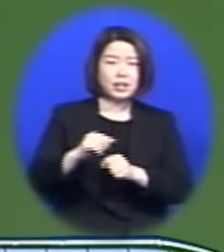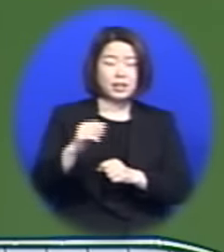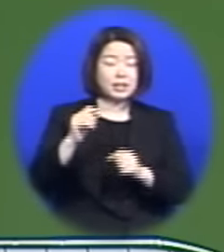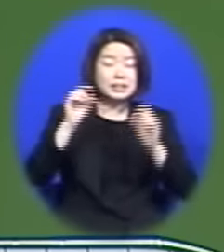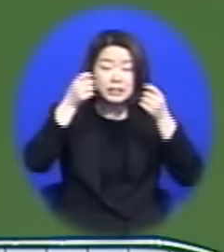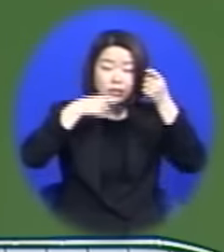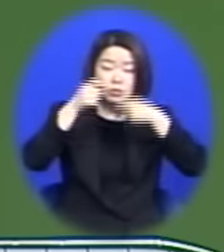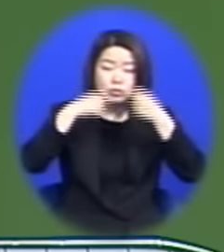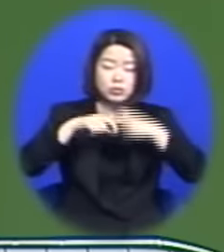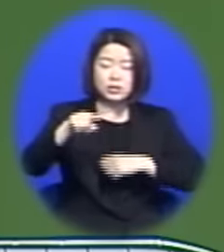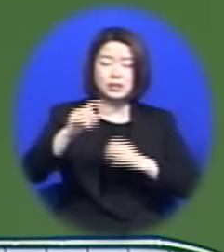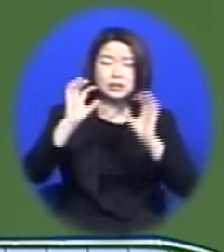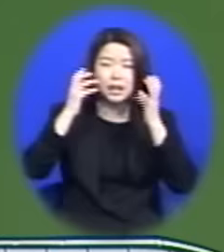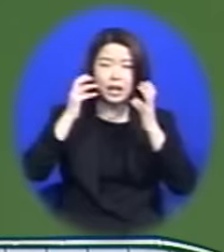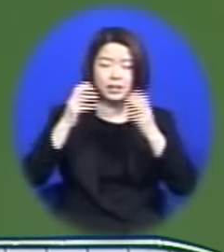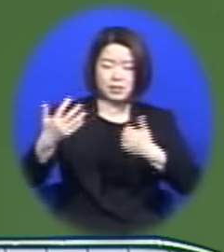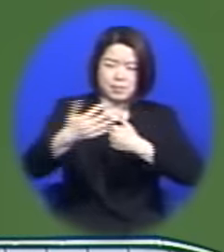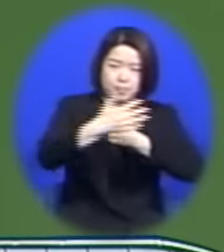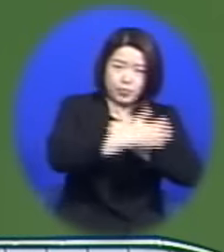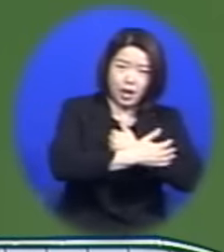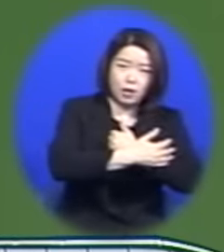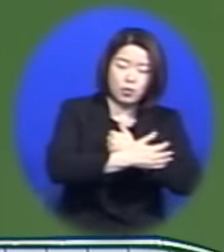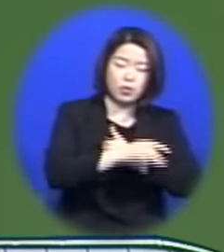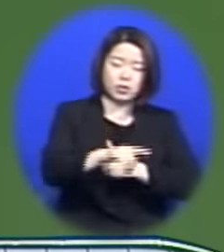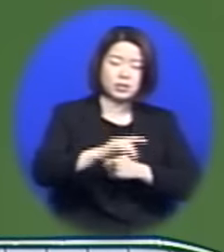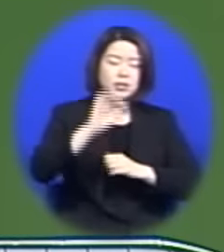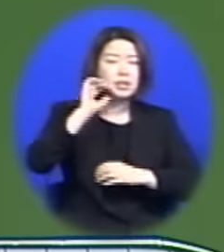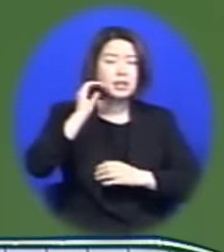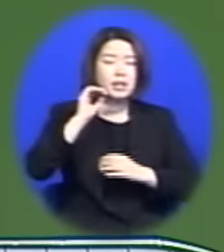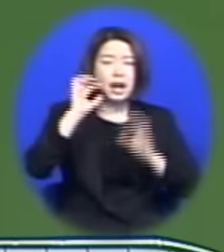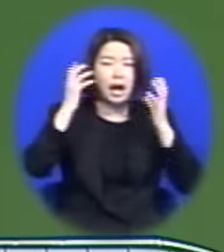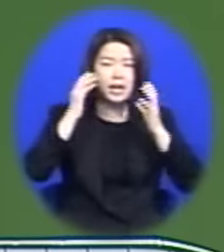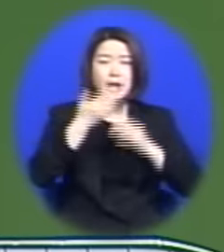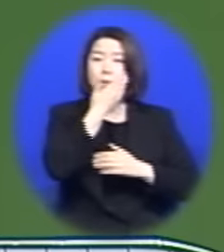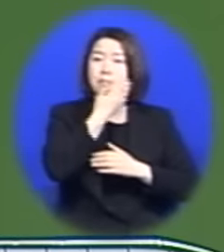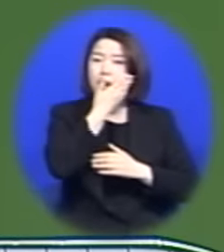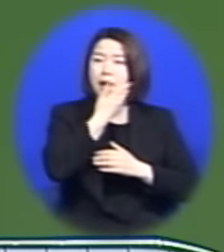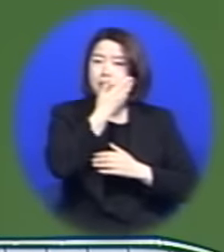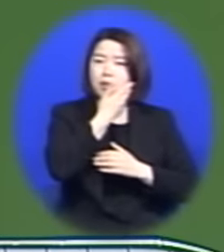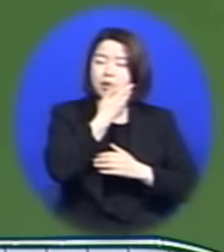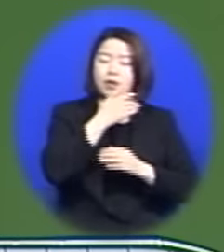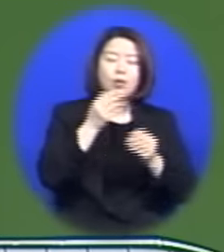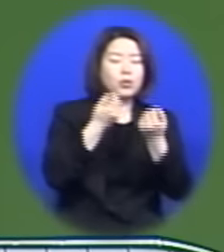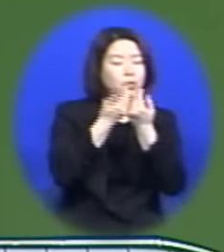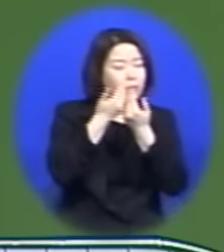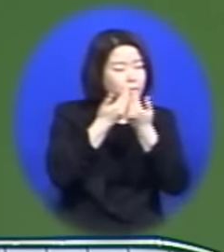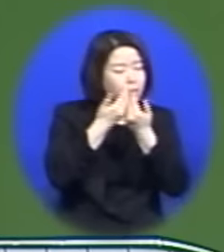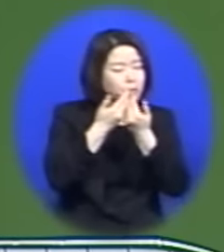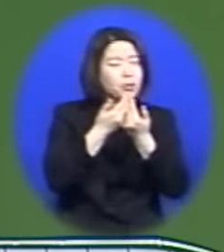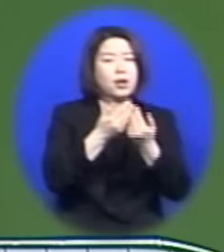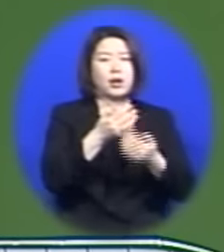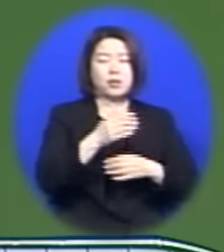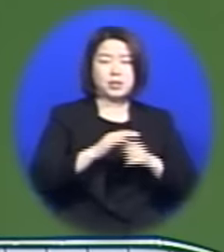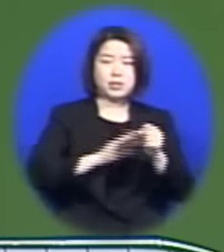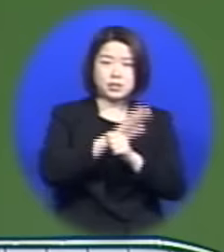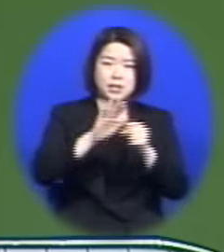그 아이를 끌어안고 계속해서 그 아이의 뺨에 자기 뺨을 부비면서